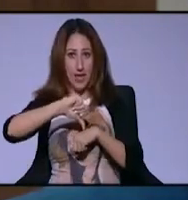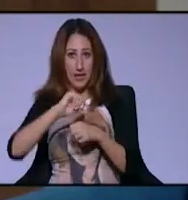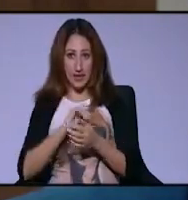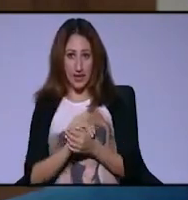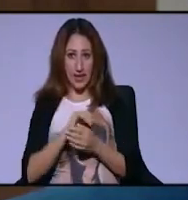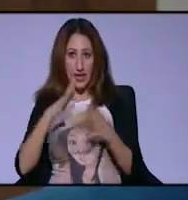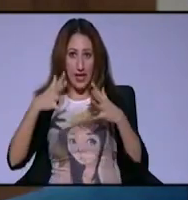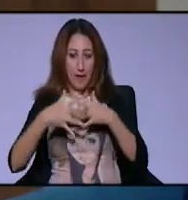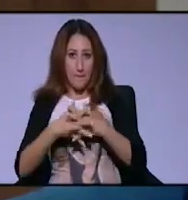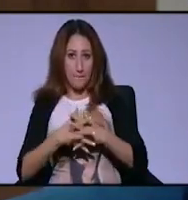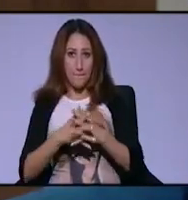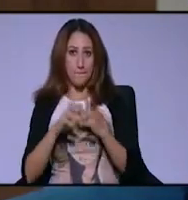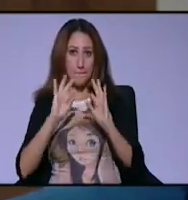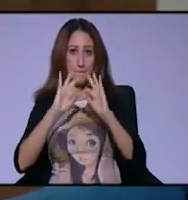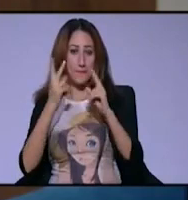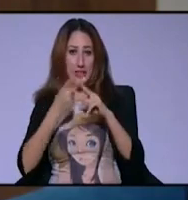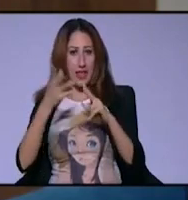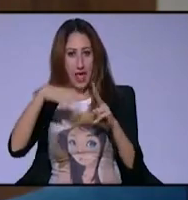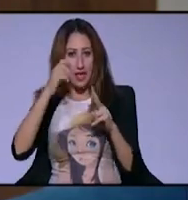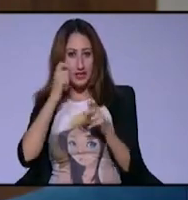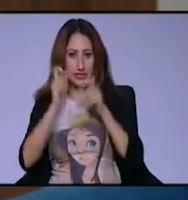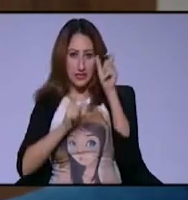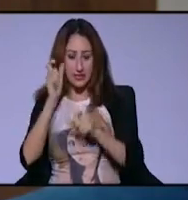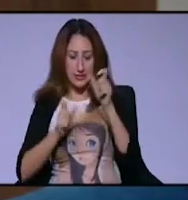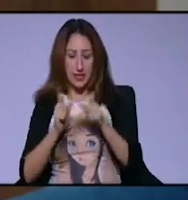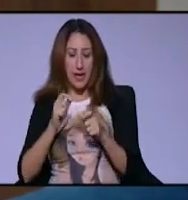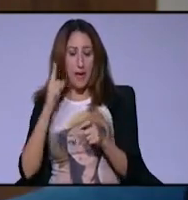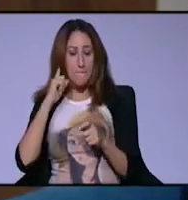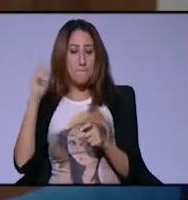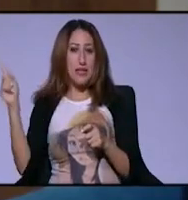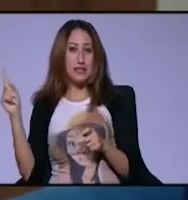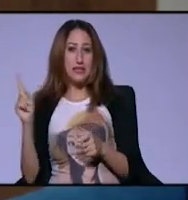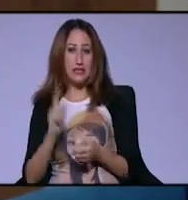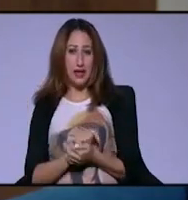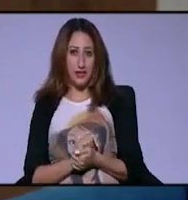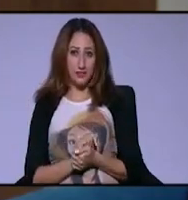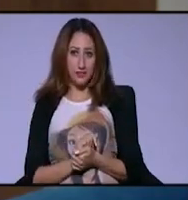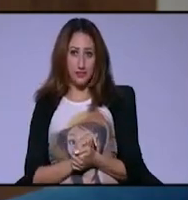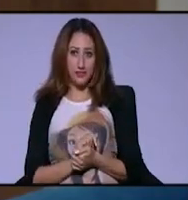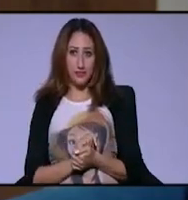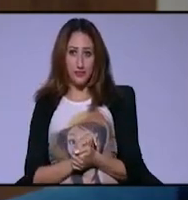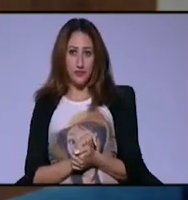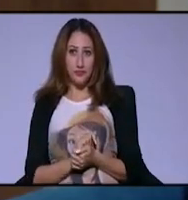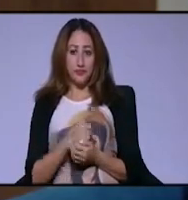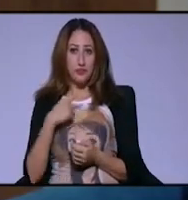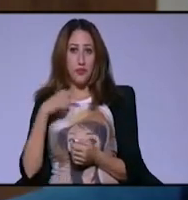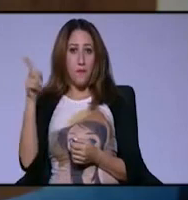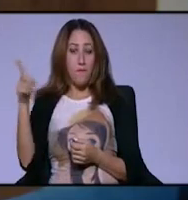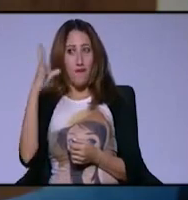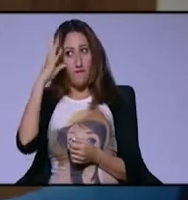والتحاما بأهل المدينة المنورة، كنت عايز أبين فضل المدينة